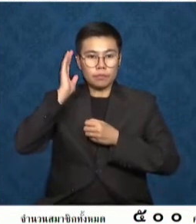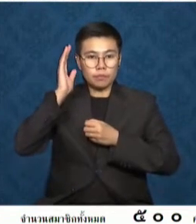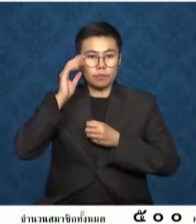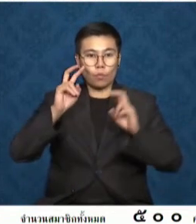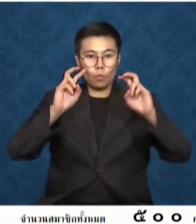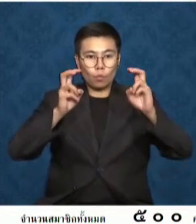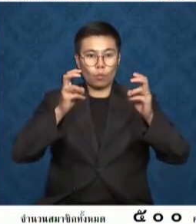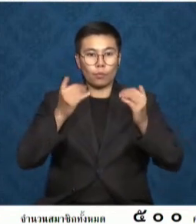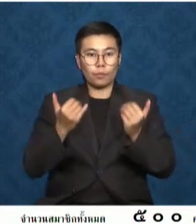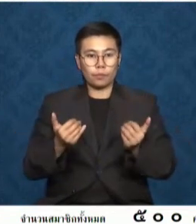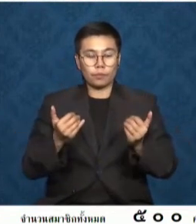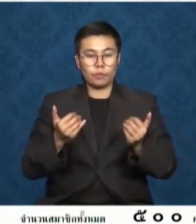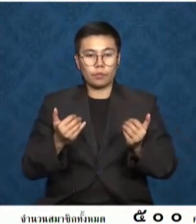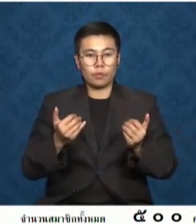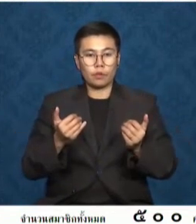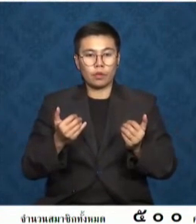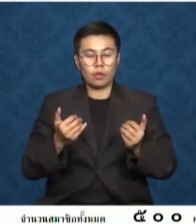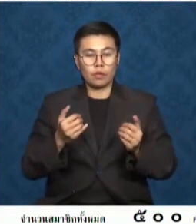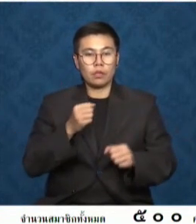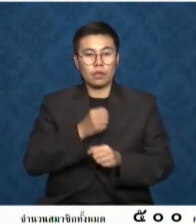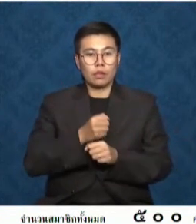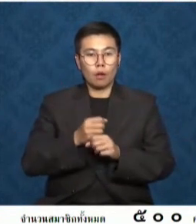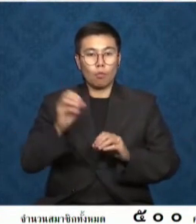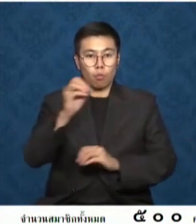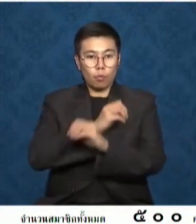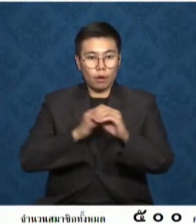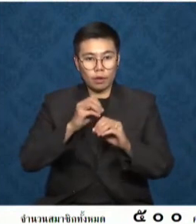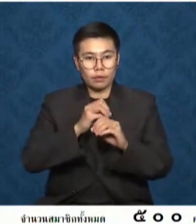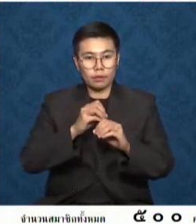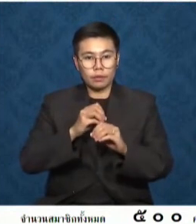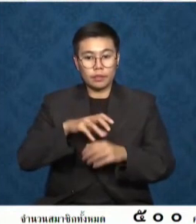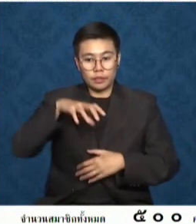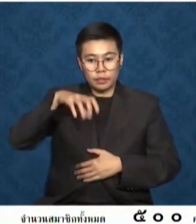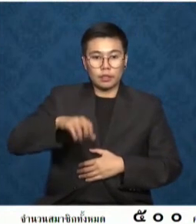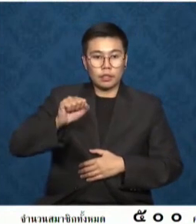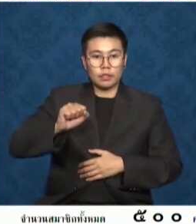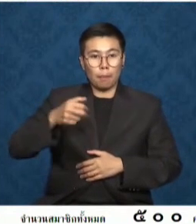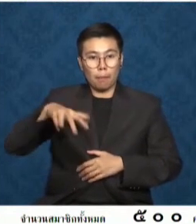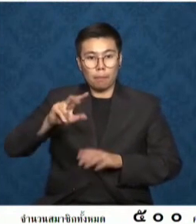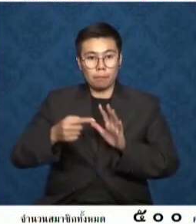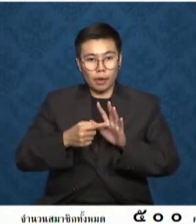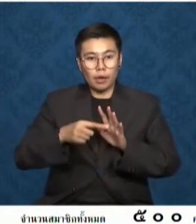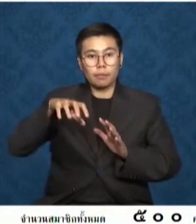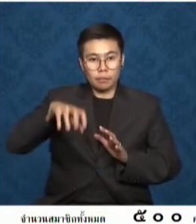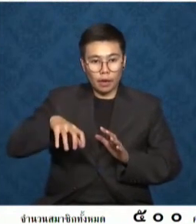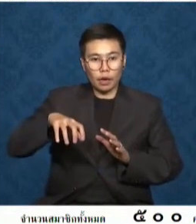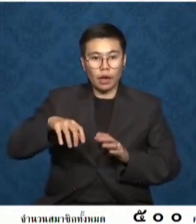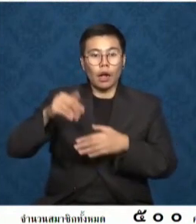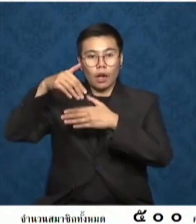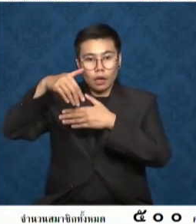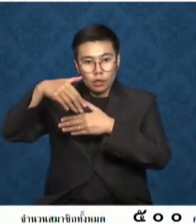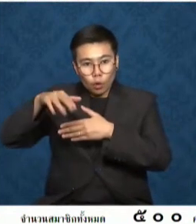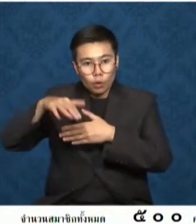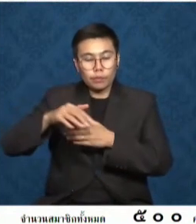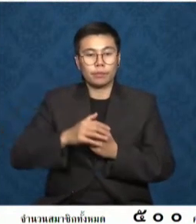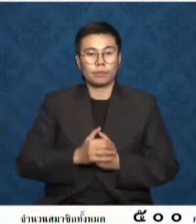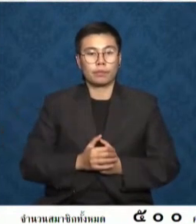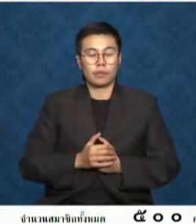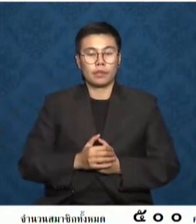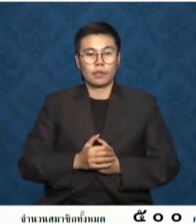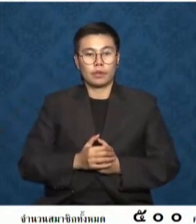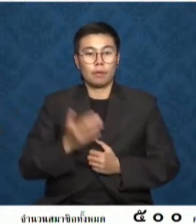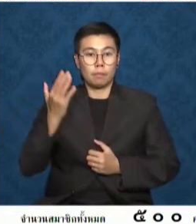ตินี้ค่ะเพื่อสร้างพื้นที่ปลอดภัยทั้งในสภาและพื้นที่ปลอดภัยทั้งข้างนอกสภาค่ะจากก